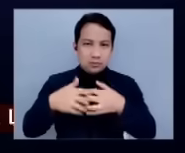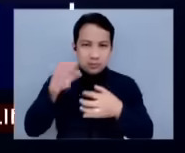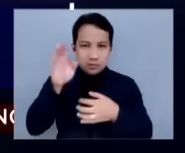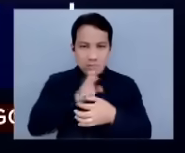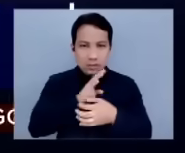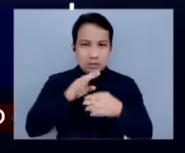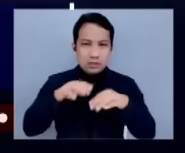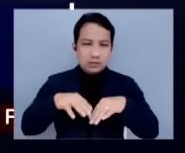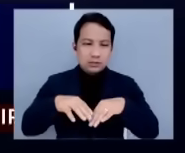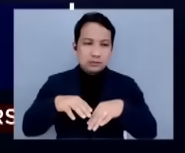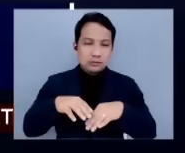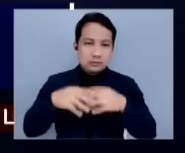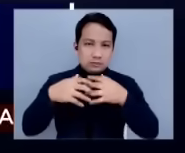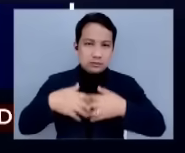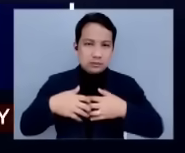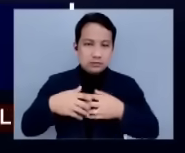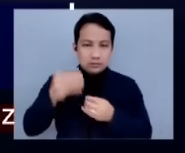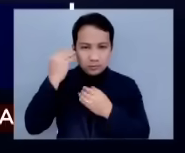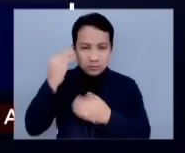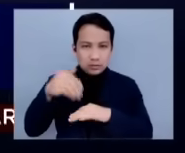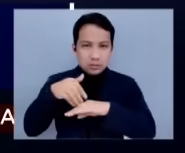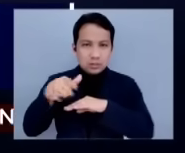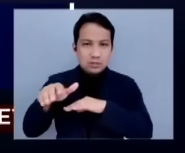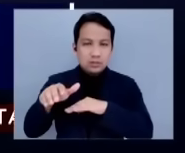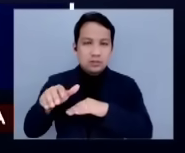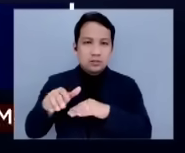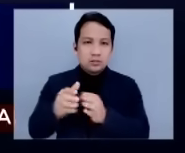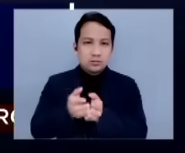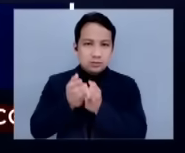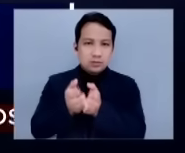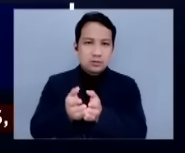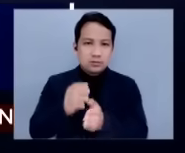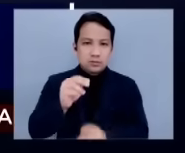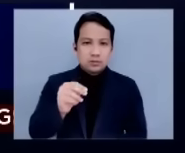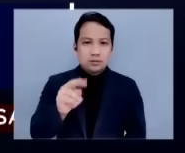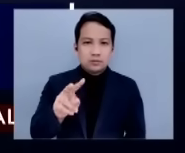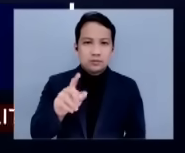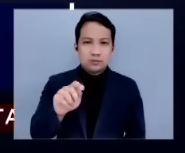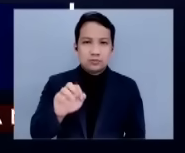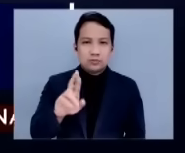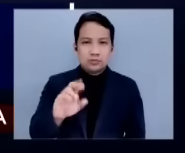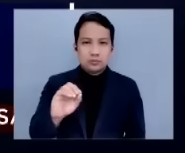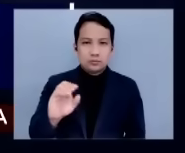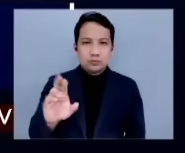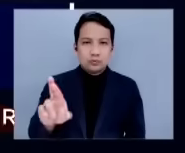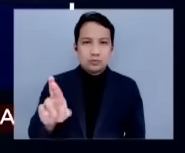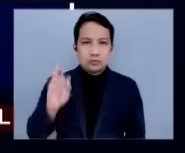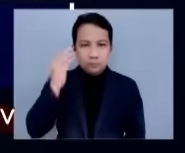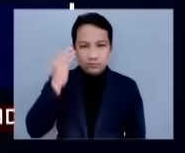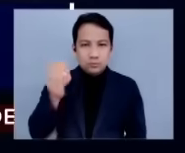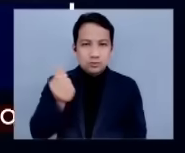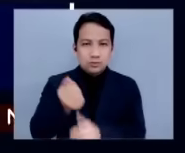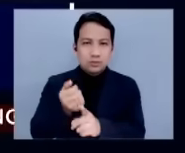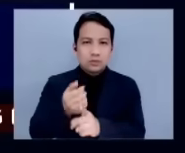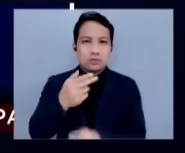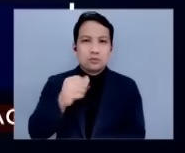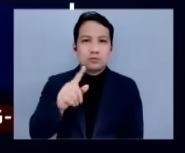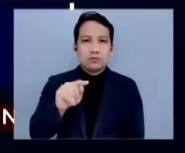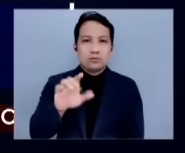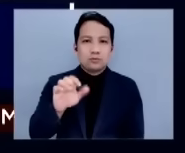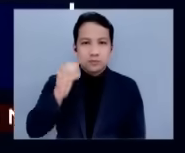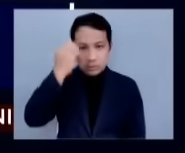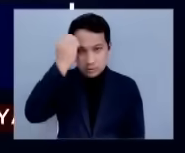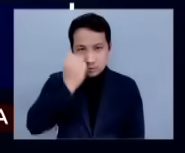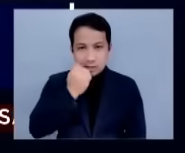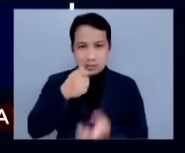Yan ang distress signal na ipinadala ng crew ng MV Tutor matapos silang atakihin ng grupong Houthi habang binabaybay